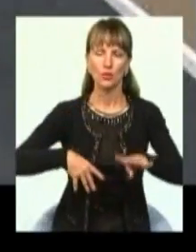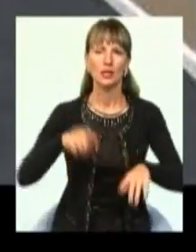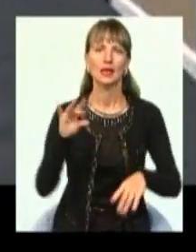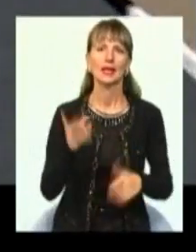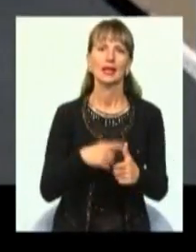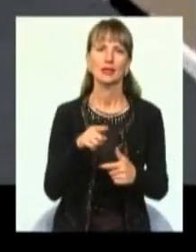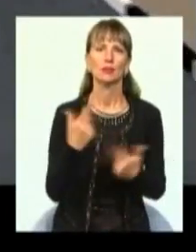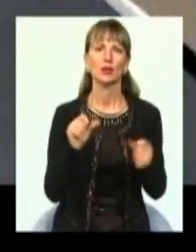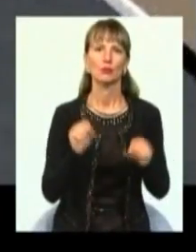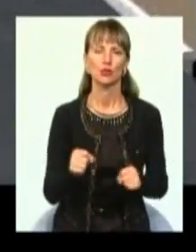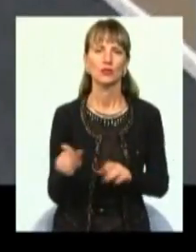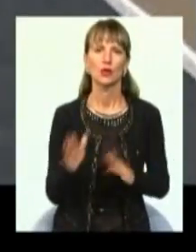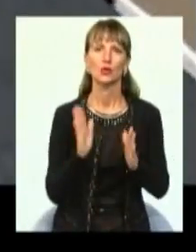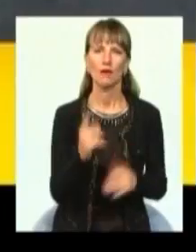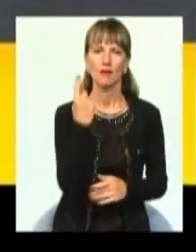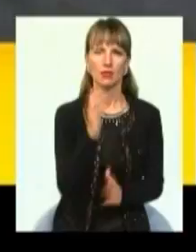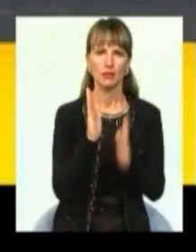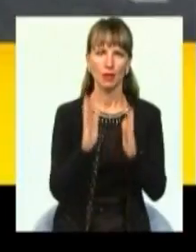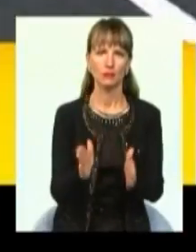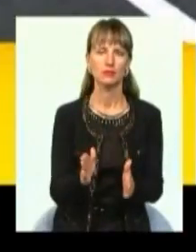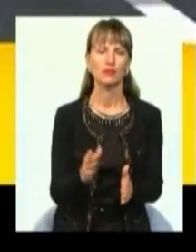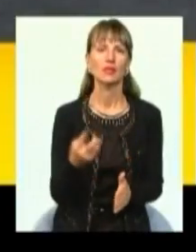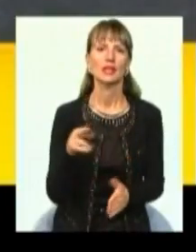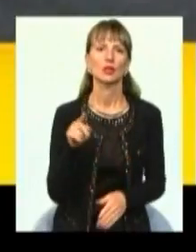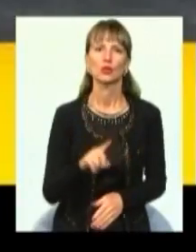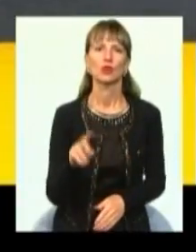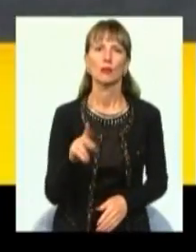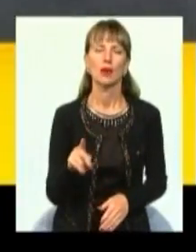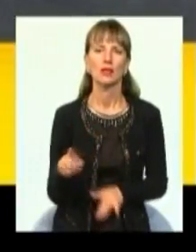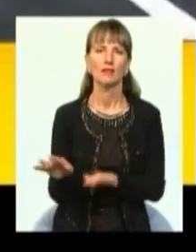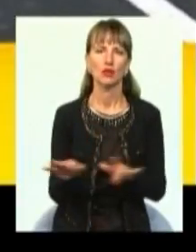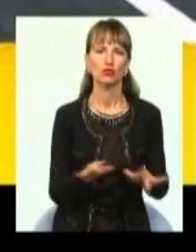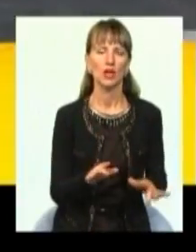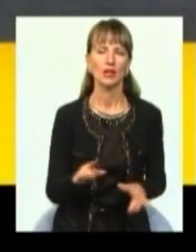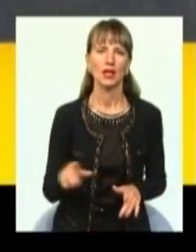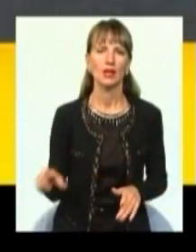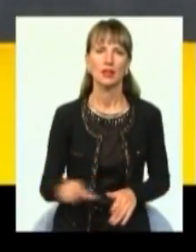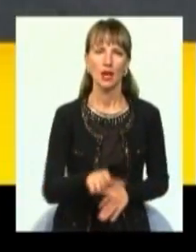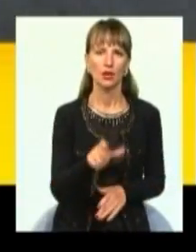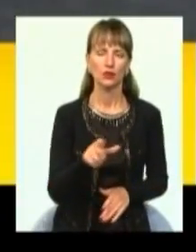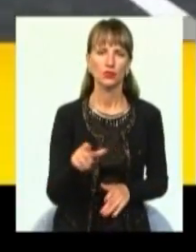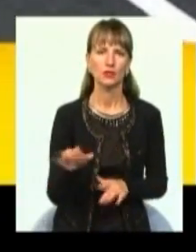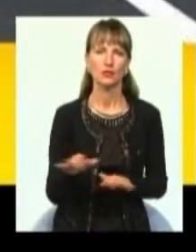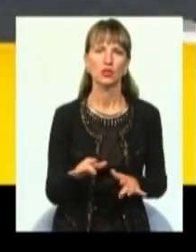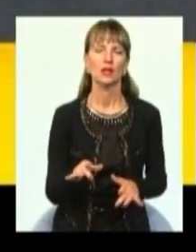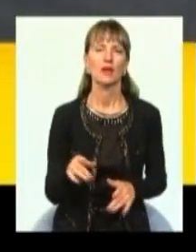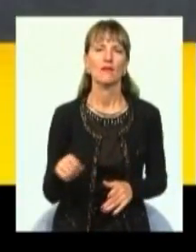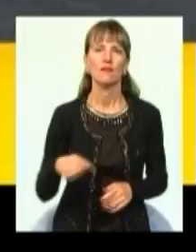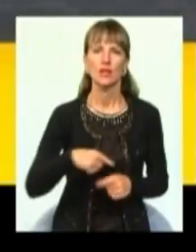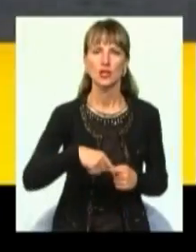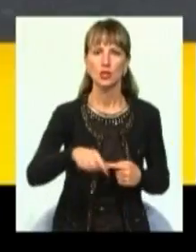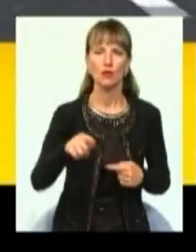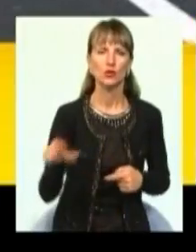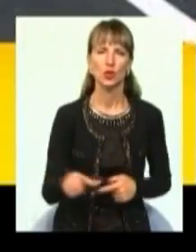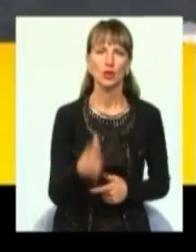можна рухатись тільки в одному напрямку. Для того, щоб пересування учасників руху було безпечним, вздовж доріг та прямо на